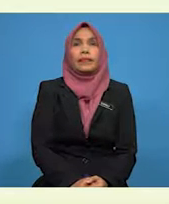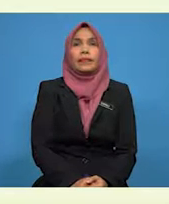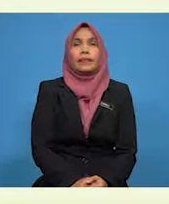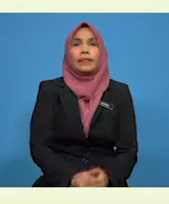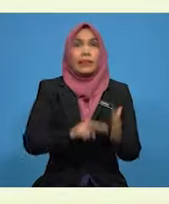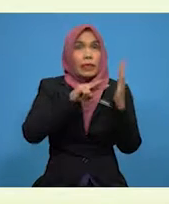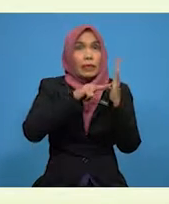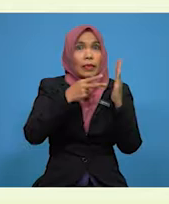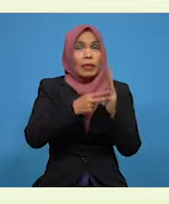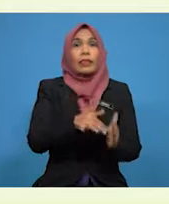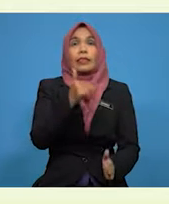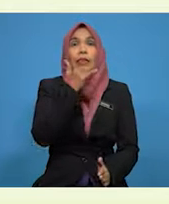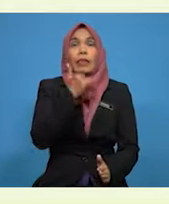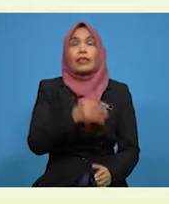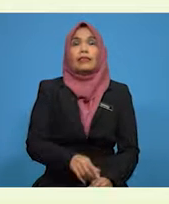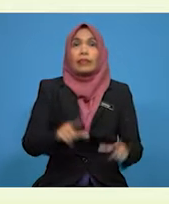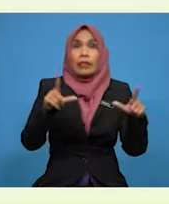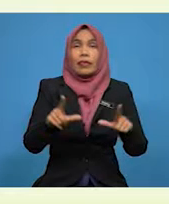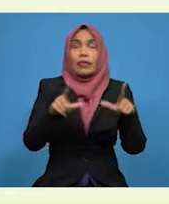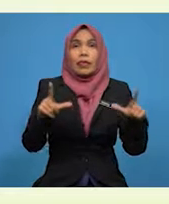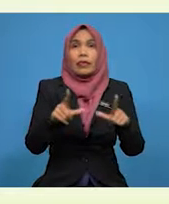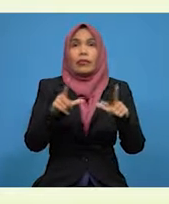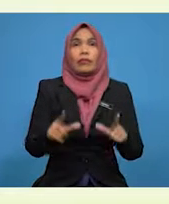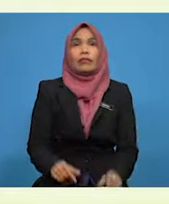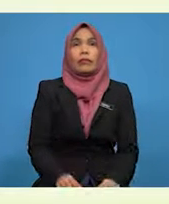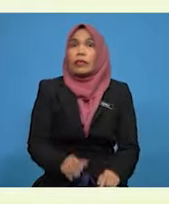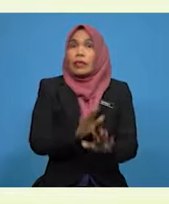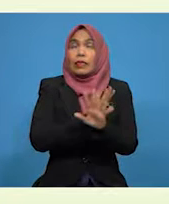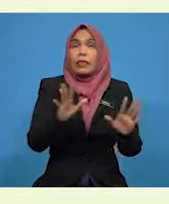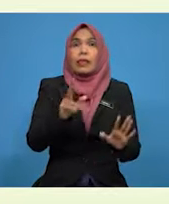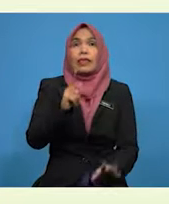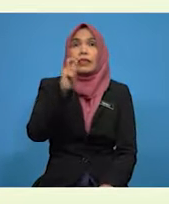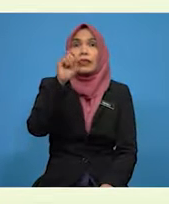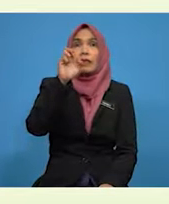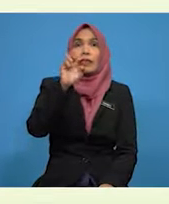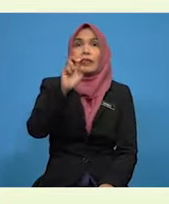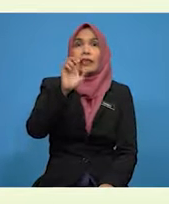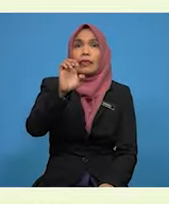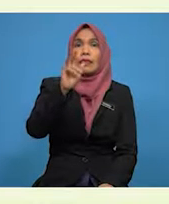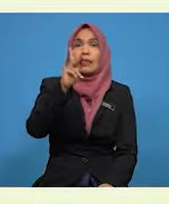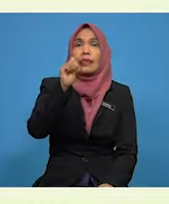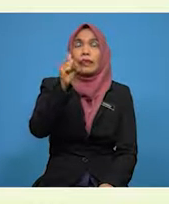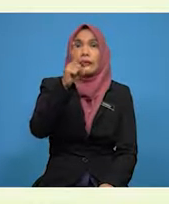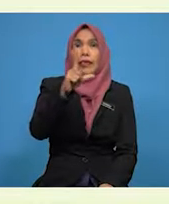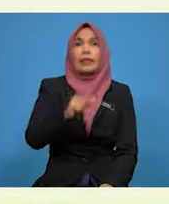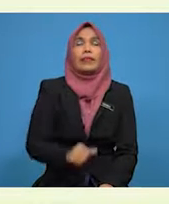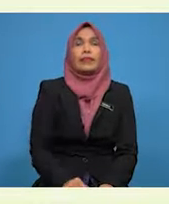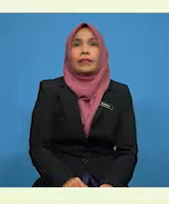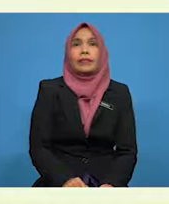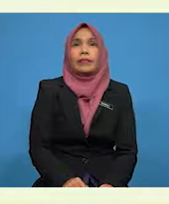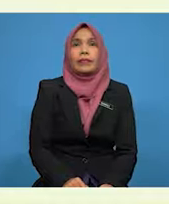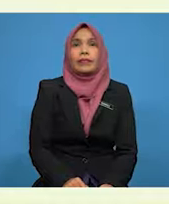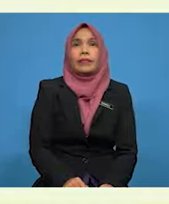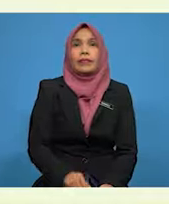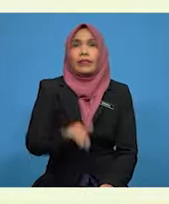Definisi salah laku adalah sebarang perbuatan atau pengabaian yang tidak tekal dengan keperluan